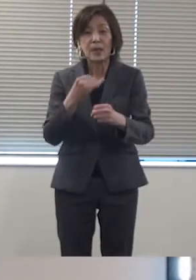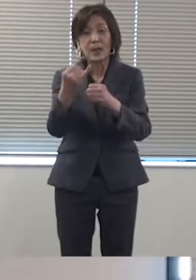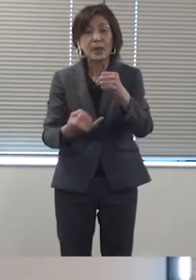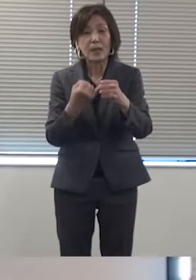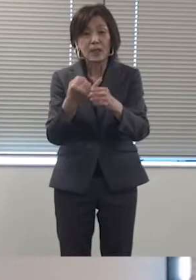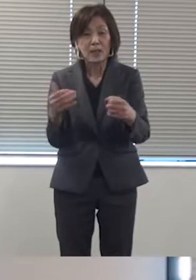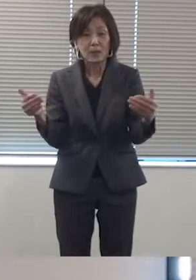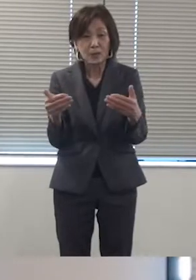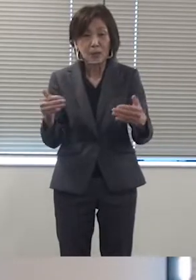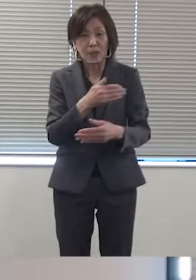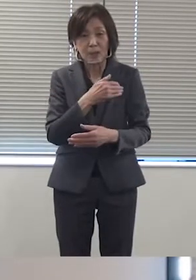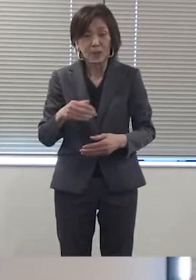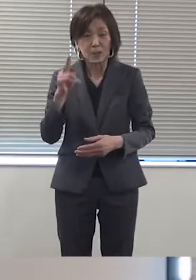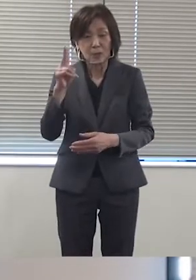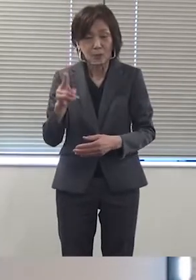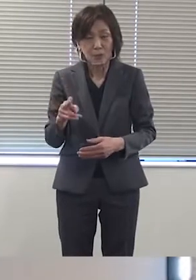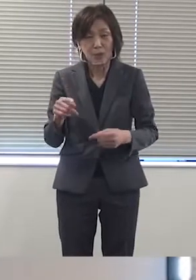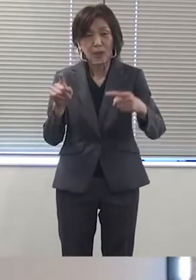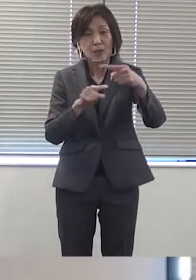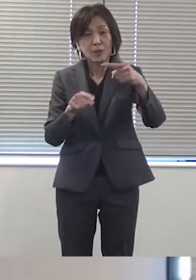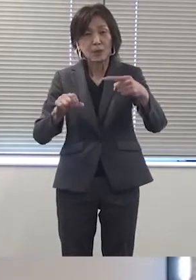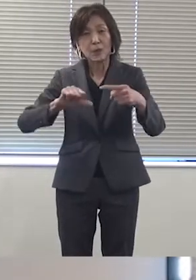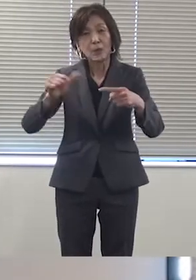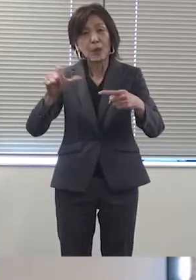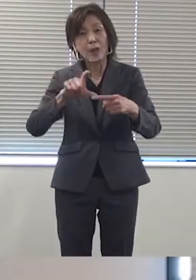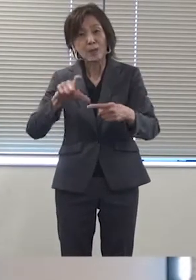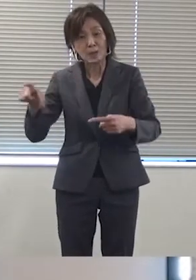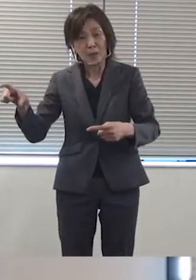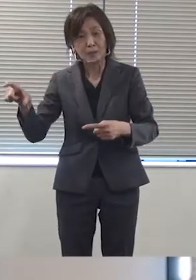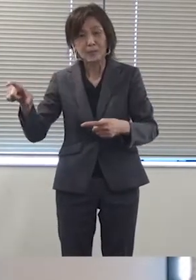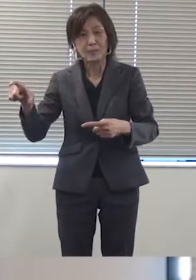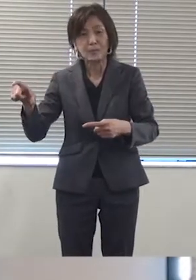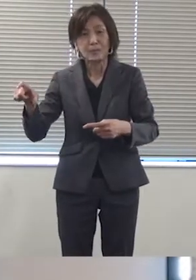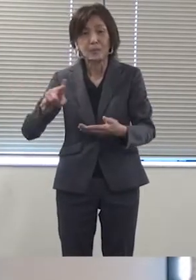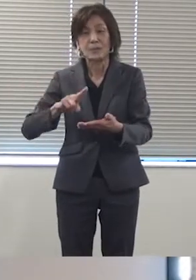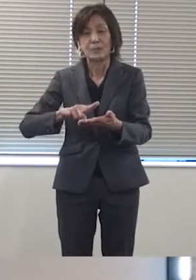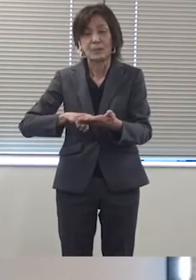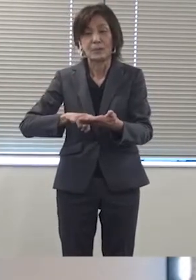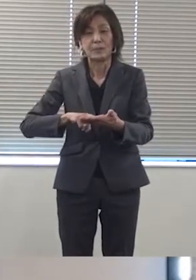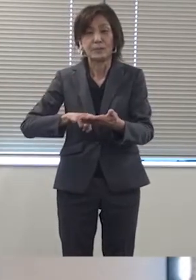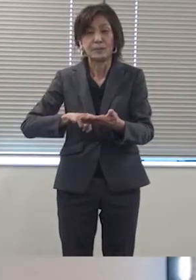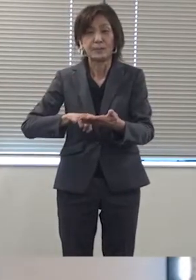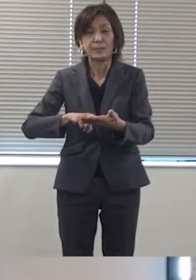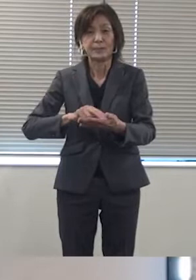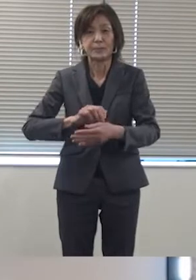として定めるものでございます。次のページをお願いいたします。